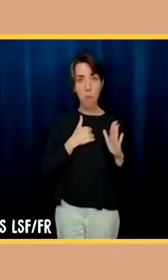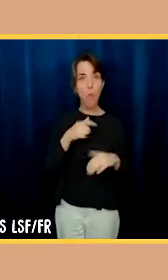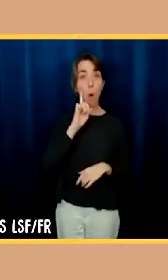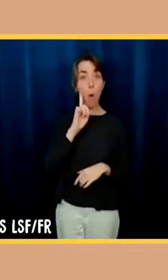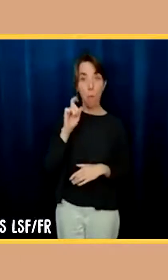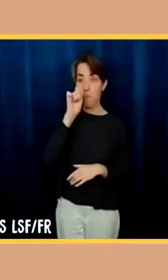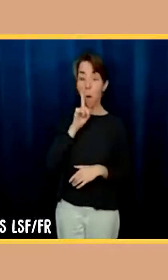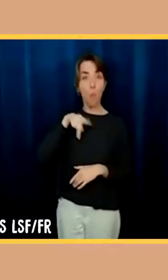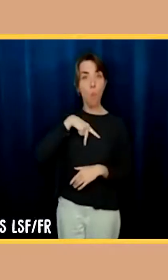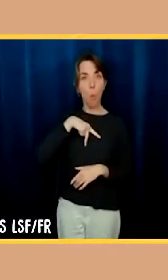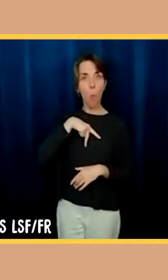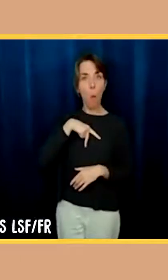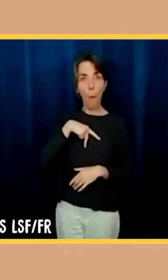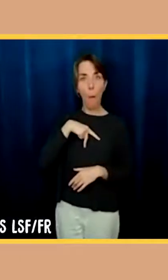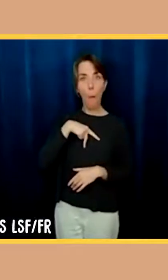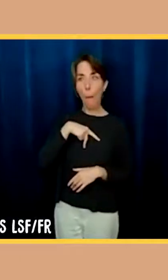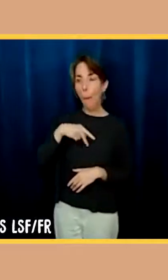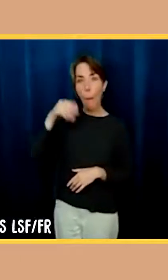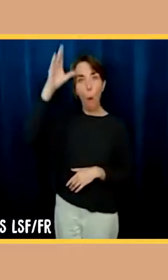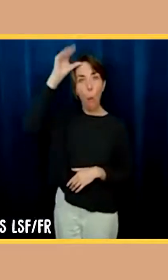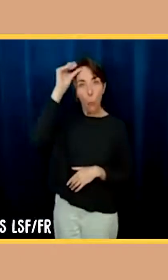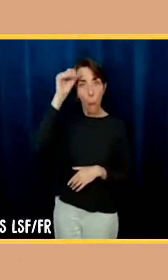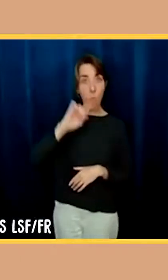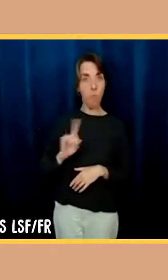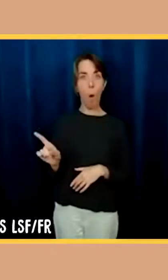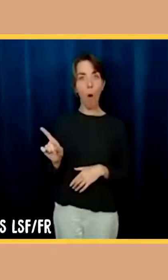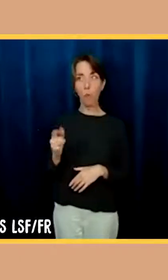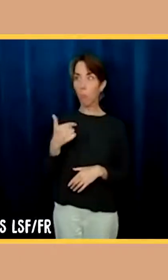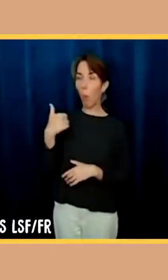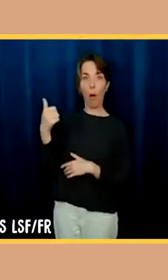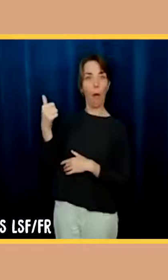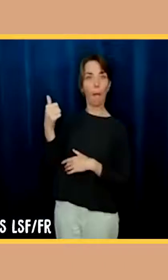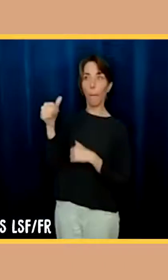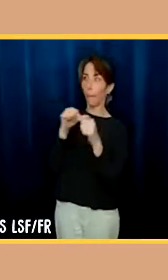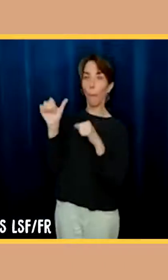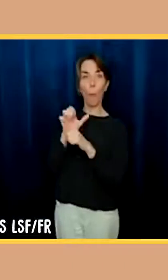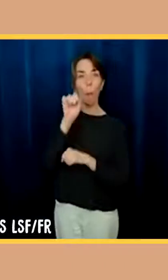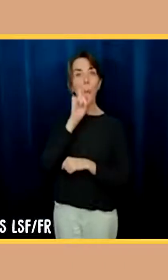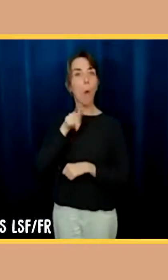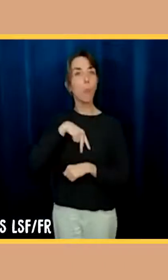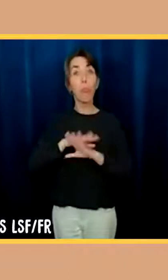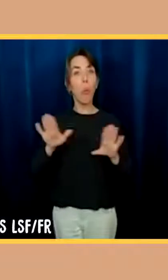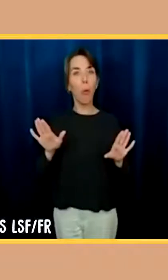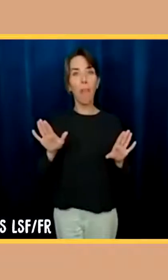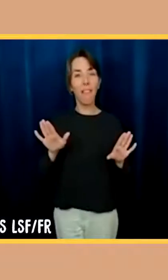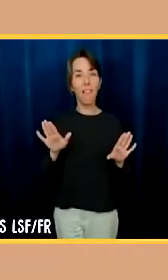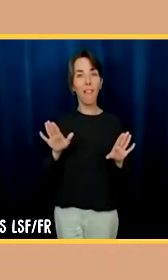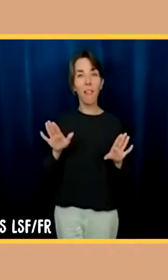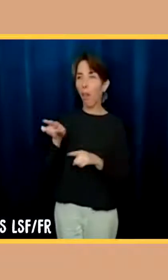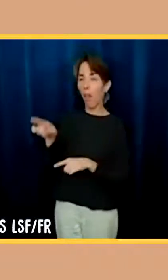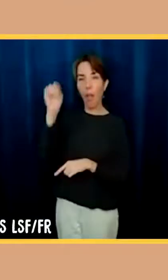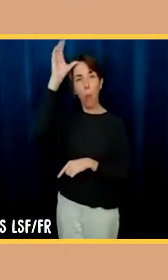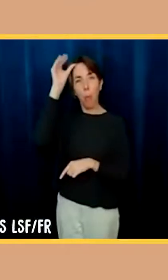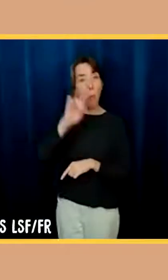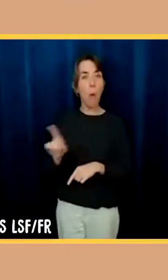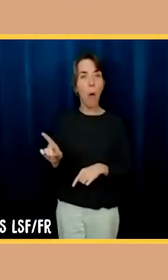Je ne leur en veux pas. Hein. C'est pas un... Je ne demande pas à ce qu'on me rende des comptes. Mais ce n'est pas que de l'ignorance, en fait. C'est que